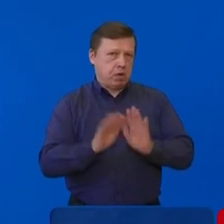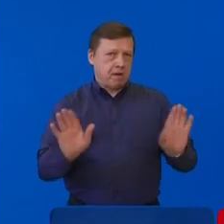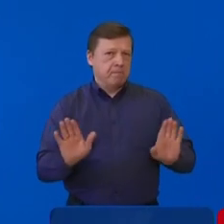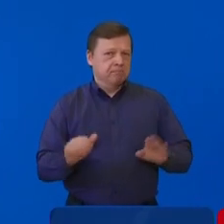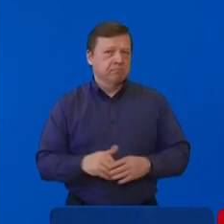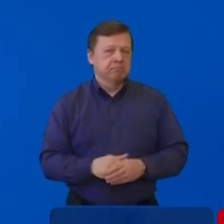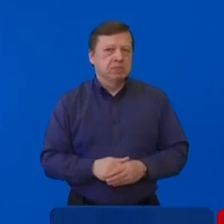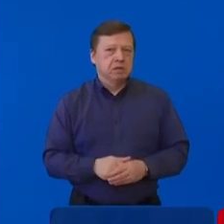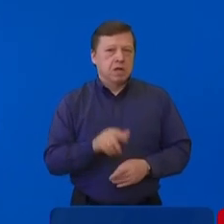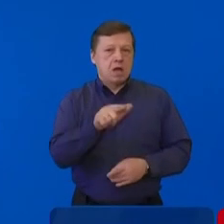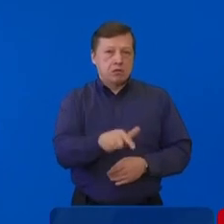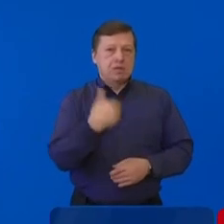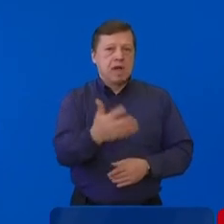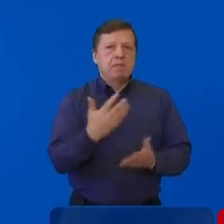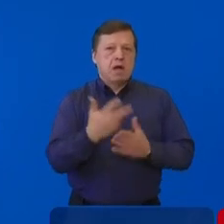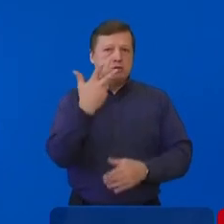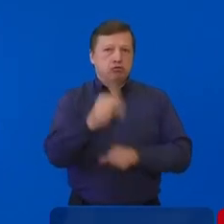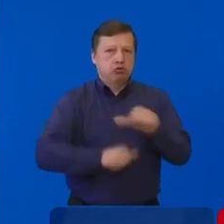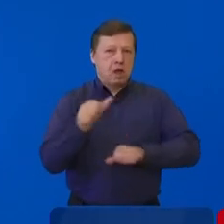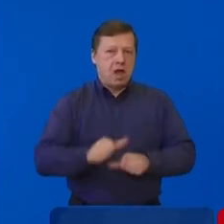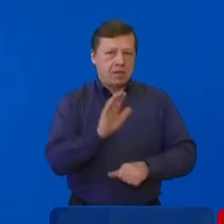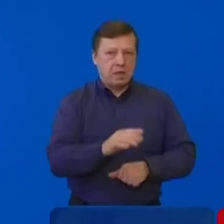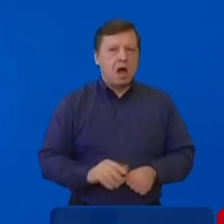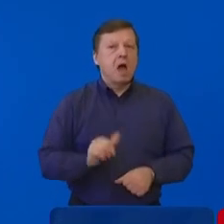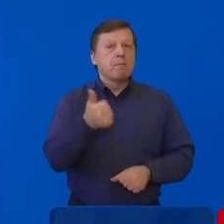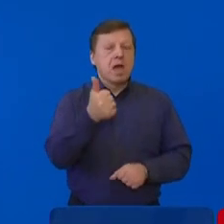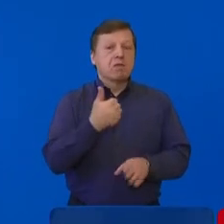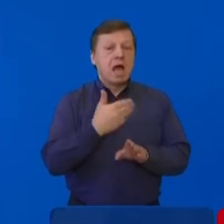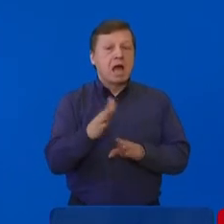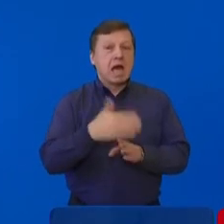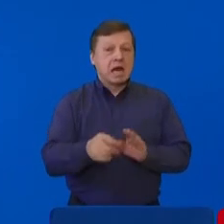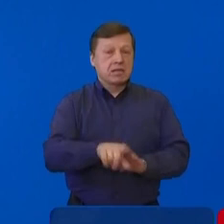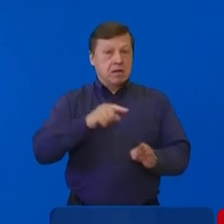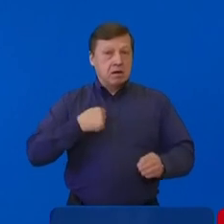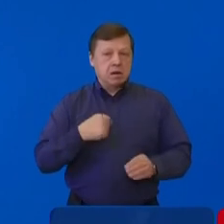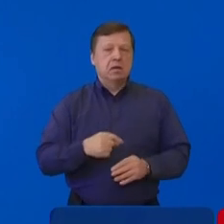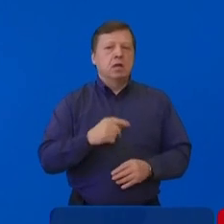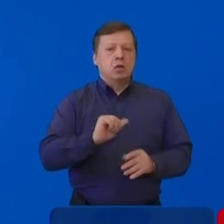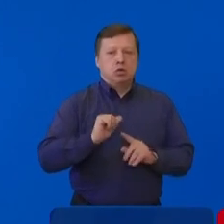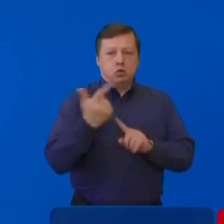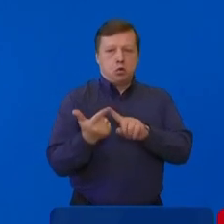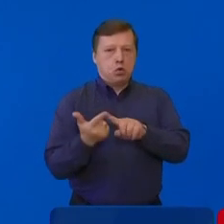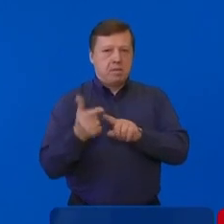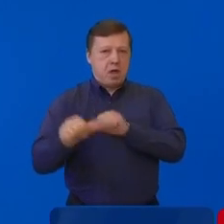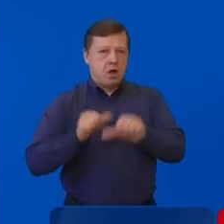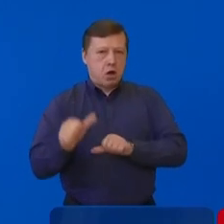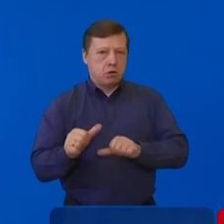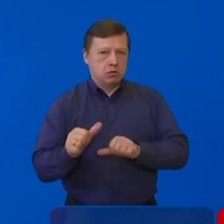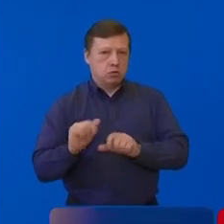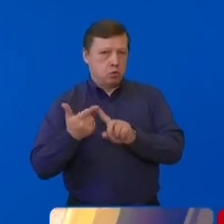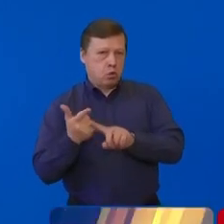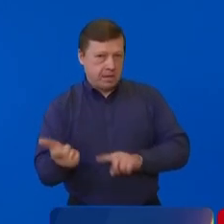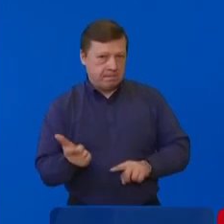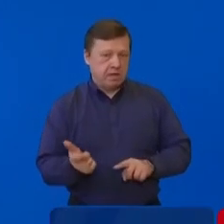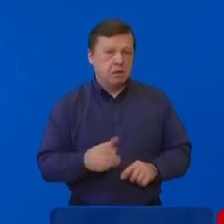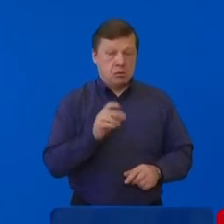one udzielane na 3 lata i pierwsza spłata rozpoczyna się dopiero w drugim roku, a więc jest ten oddech na to, żeby